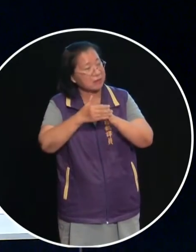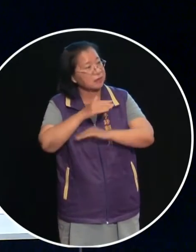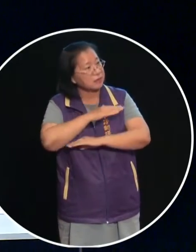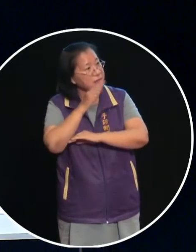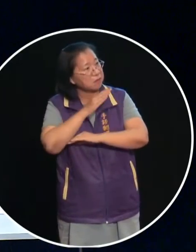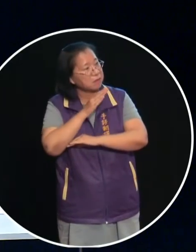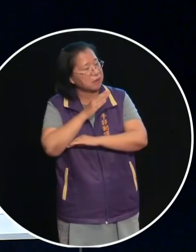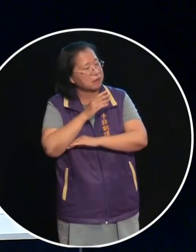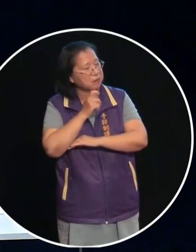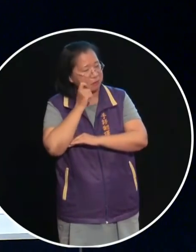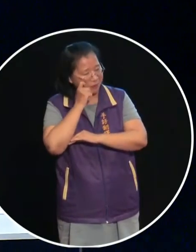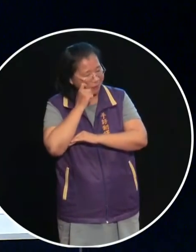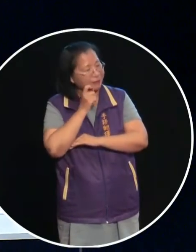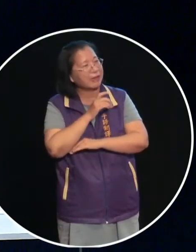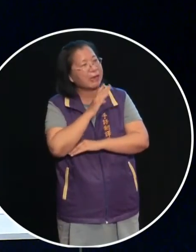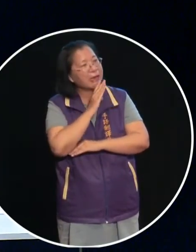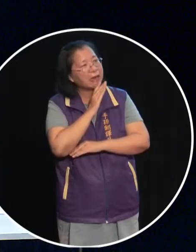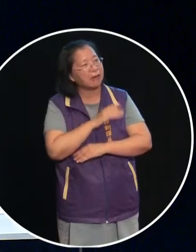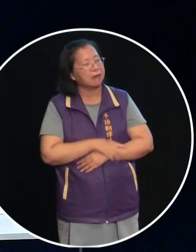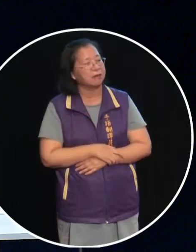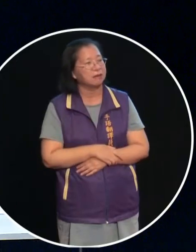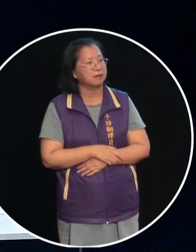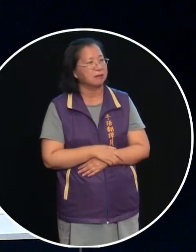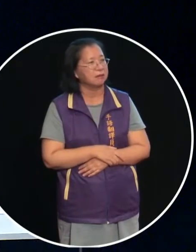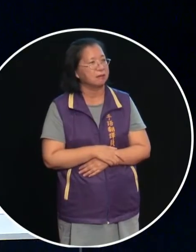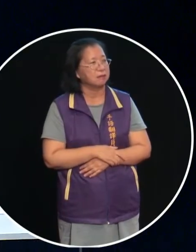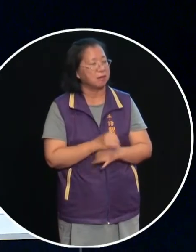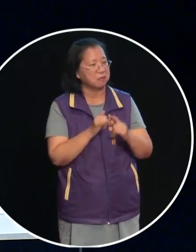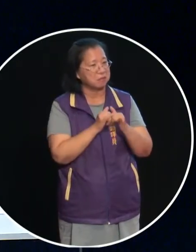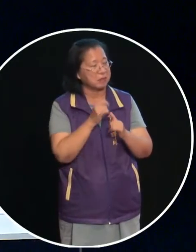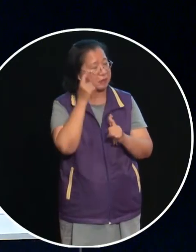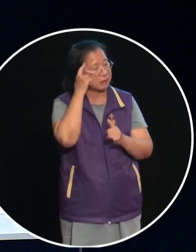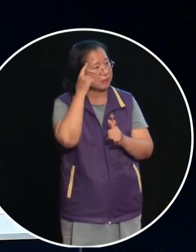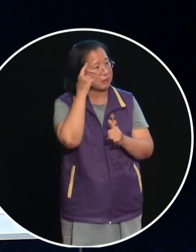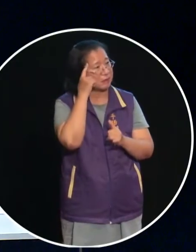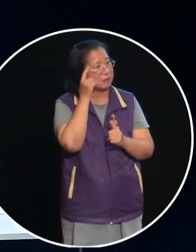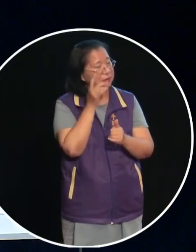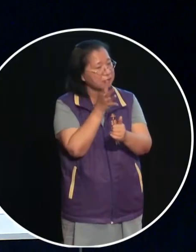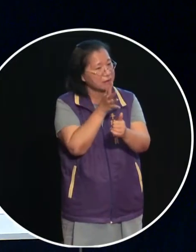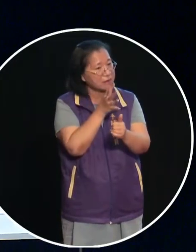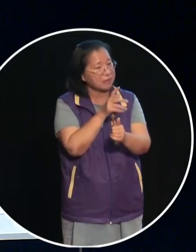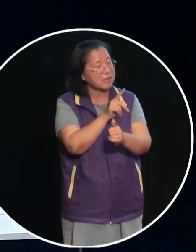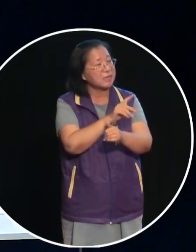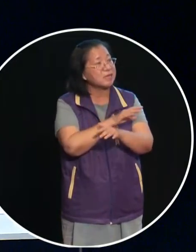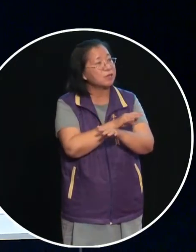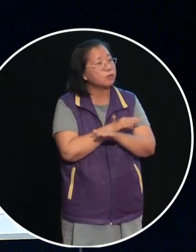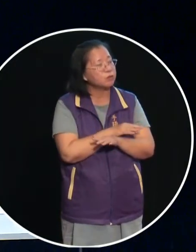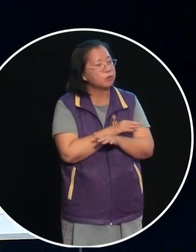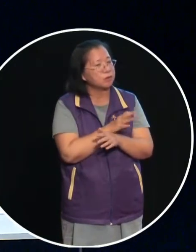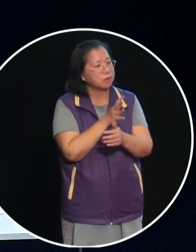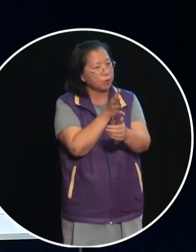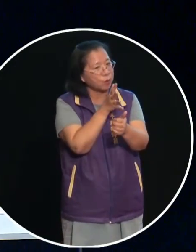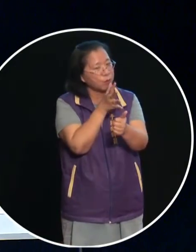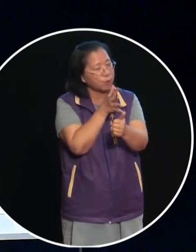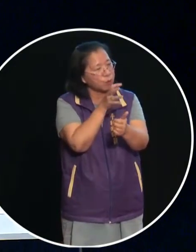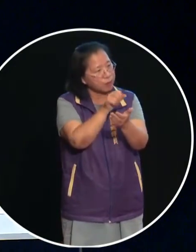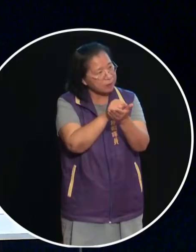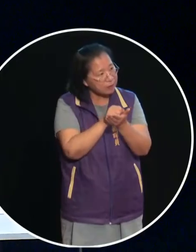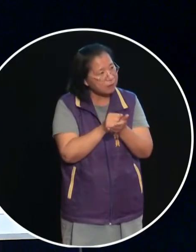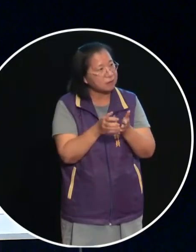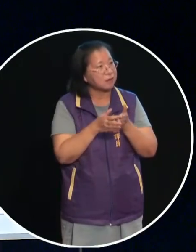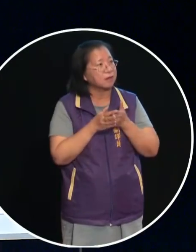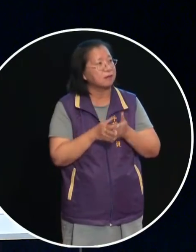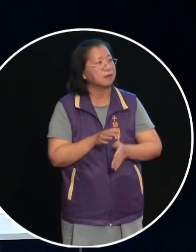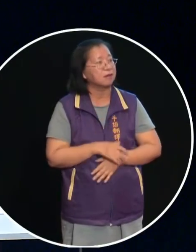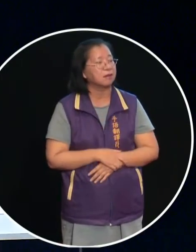比较困难。那么加上这个民意调查是需要一个科学的一个方式来做嘛，那这个部分日本比